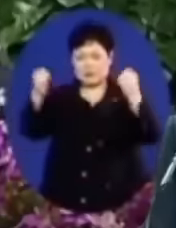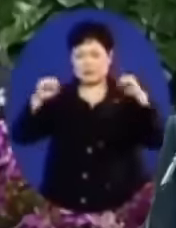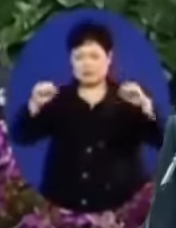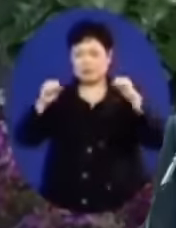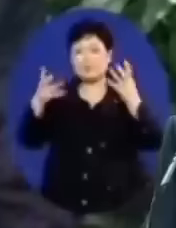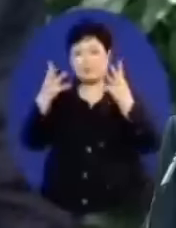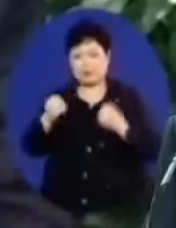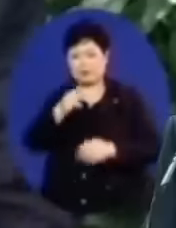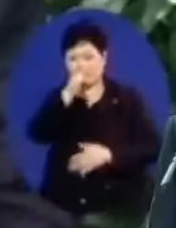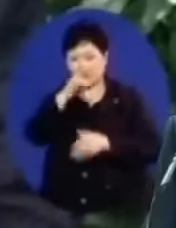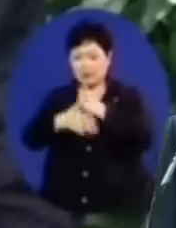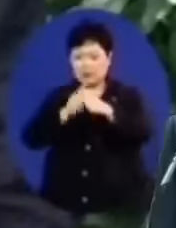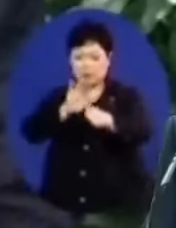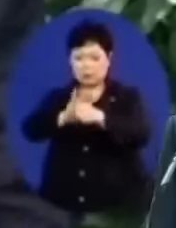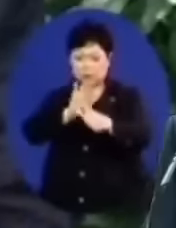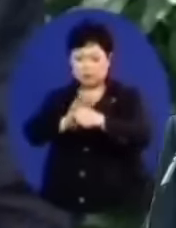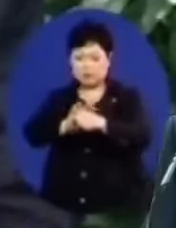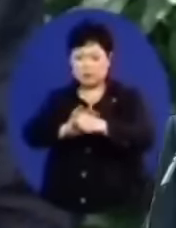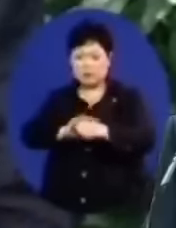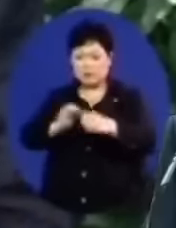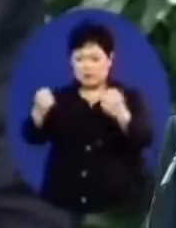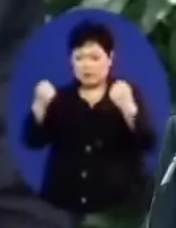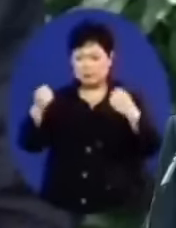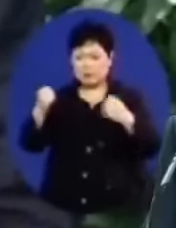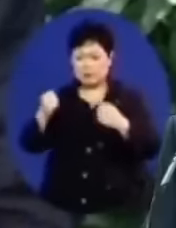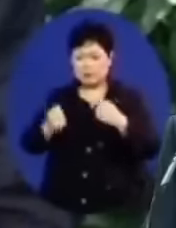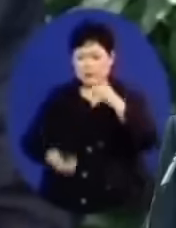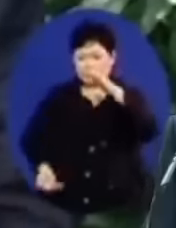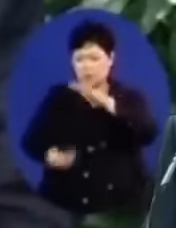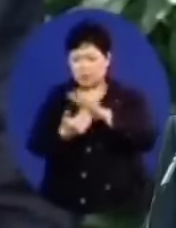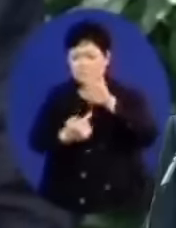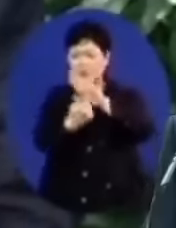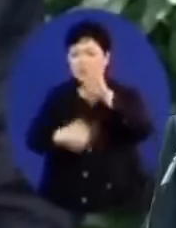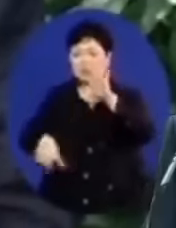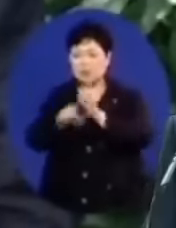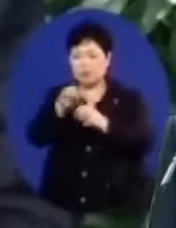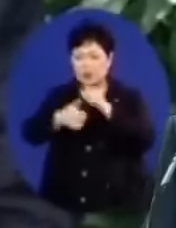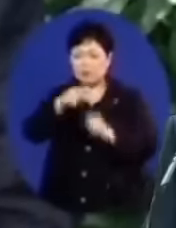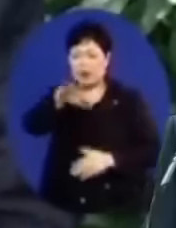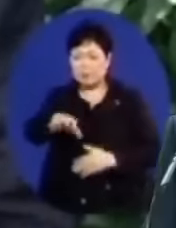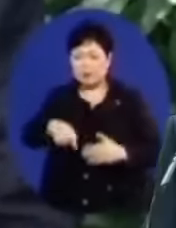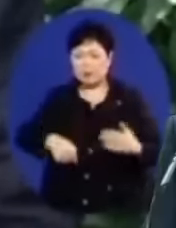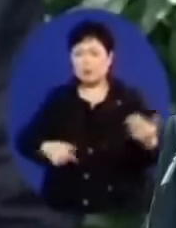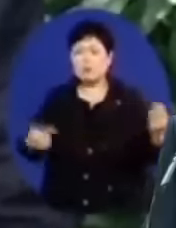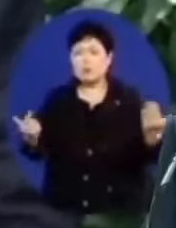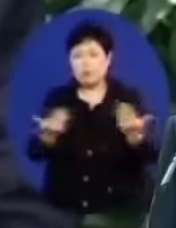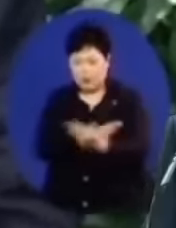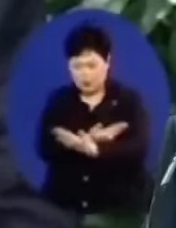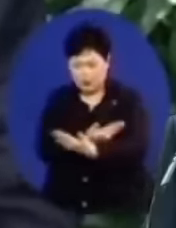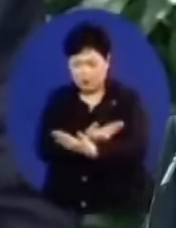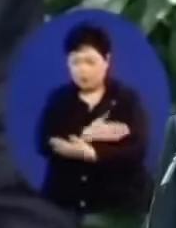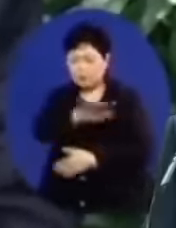하나님의 역사하는 힘이 최고로 발휘하기 위해서는 하나님 앞에 우리가